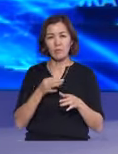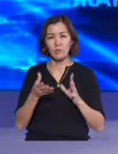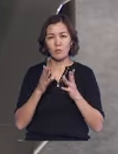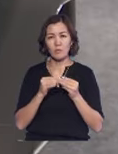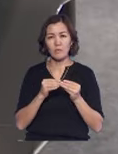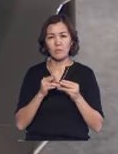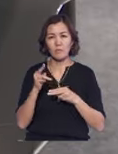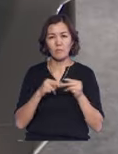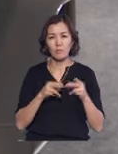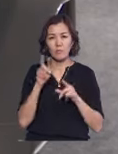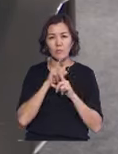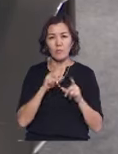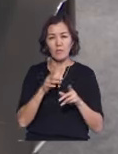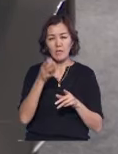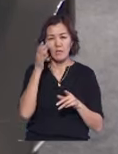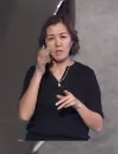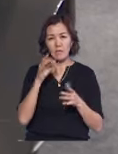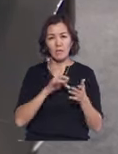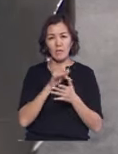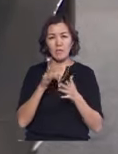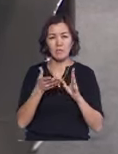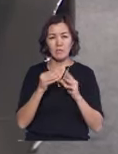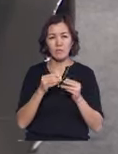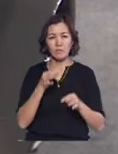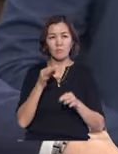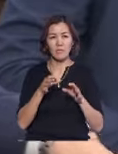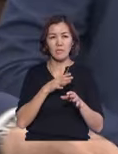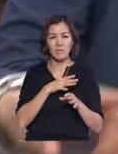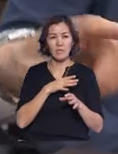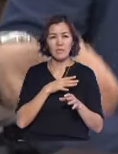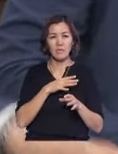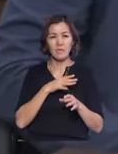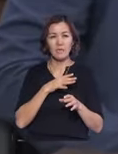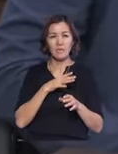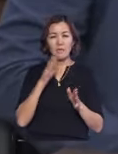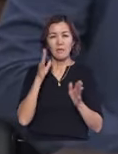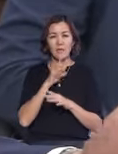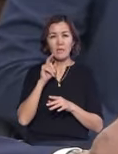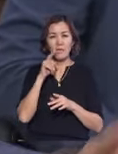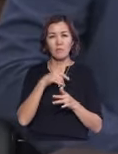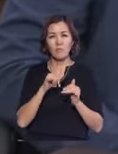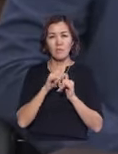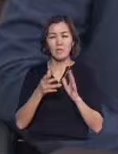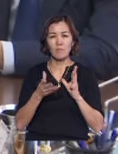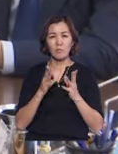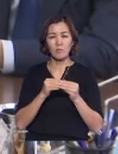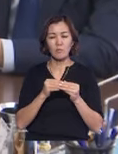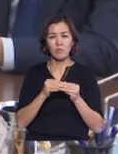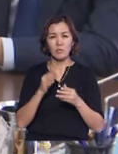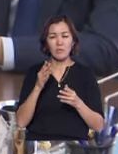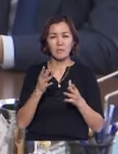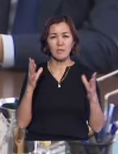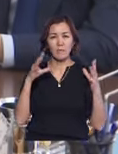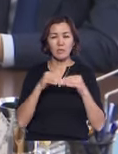бой көтеретін академиялық және ғылыми қалашық жайлы өзара талқылады. Ел экономикасы мен әлеуетін дамыту жолында ғылыми жұмысты сабақтастыру